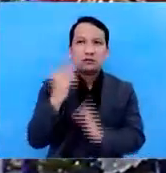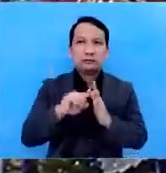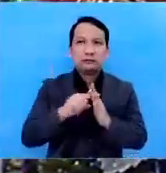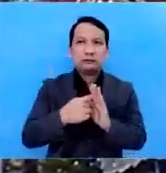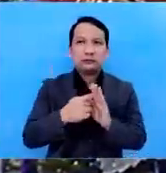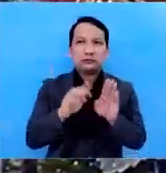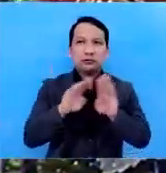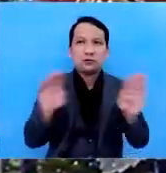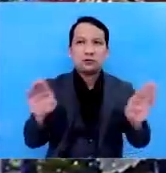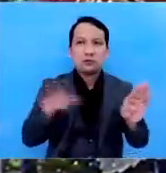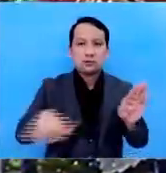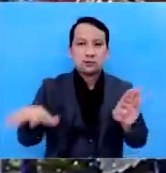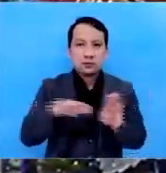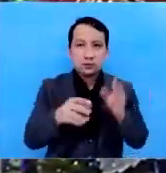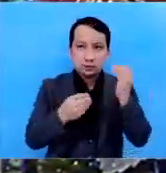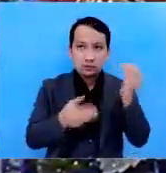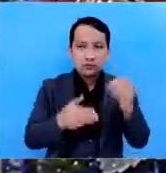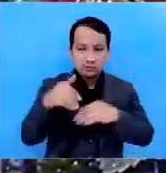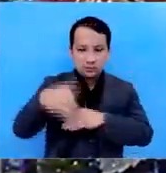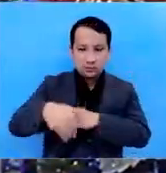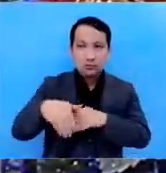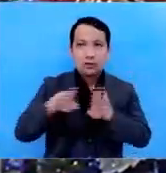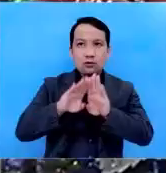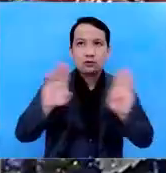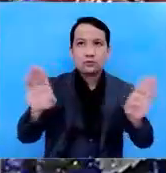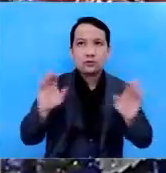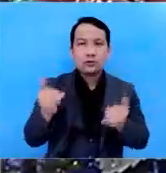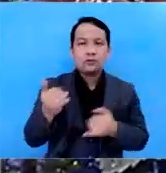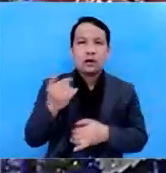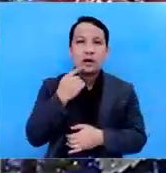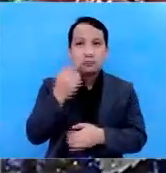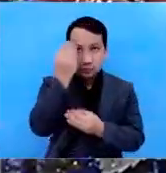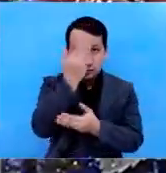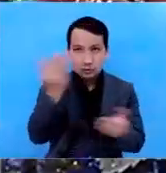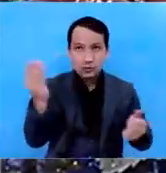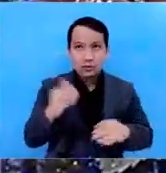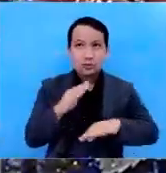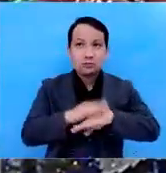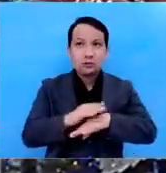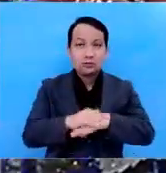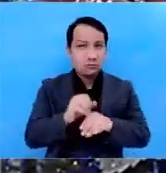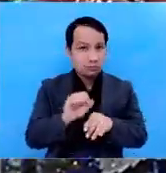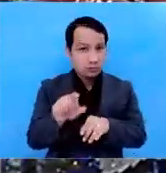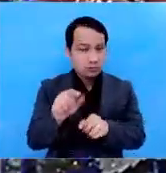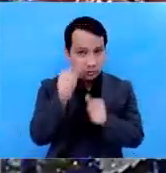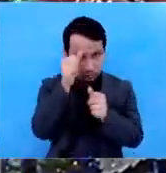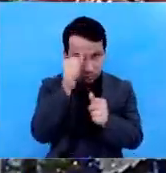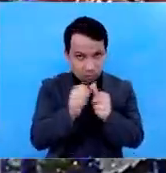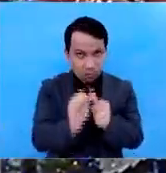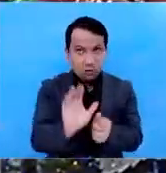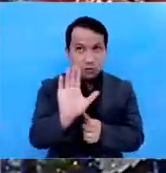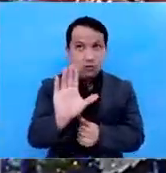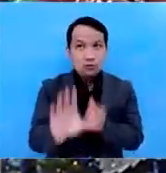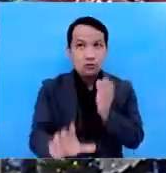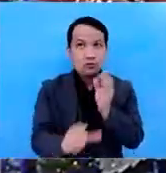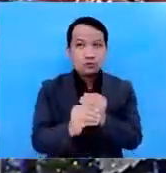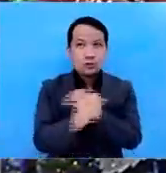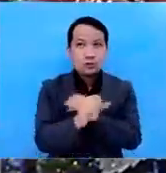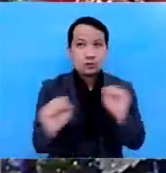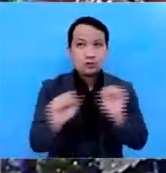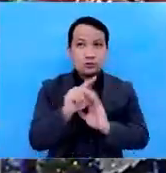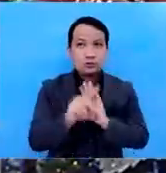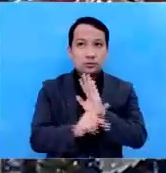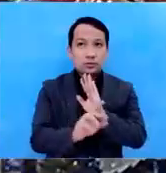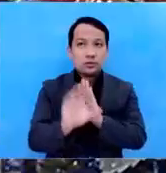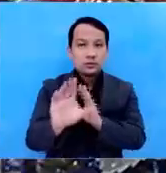magbukas hanggang mamayang gabi ay open na sila. Paalala naman sa mga mamimili, syempre alalahanin pa rin ang mga safety protocols at